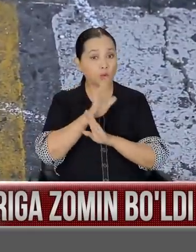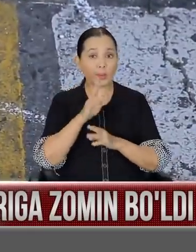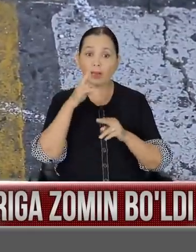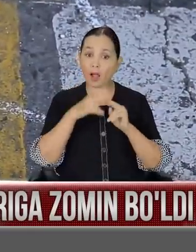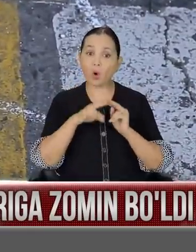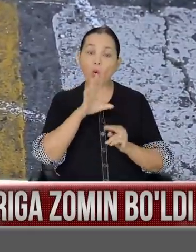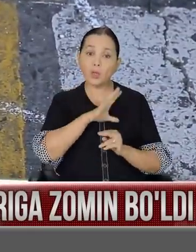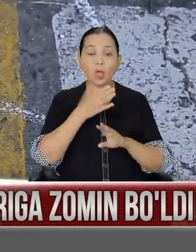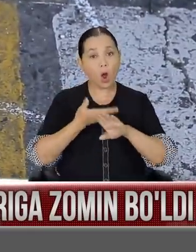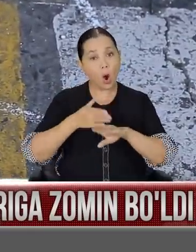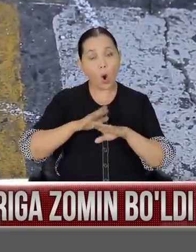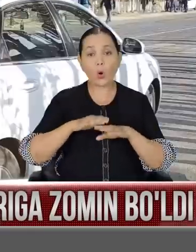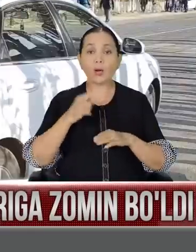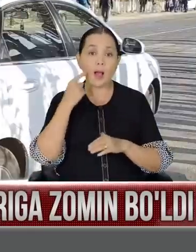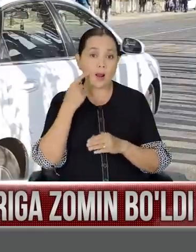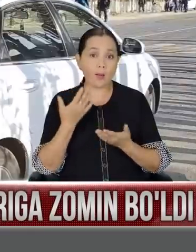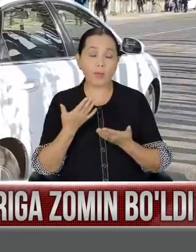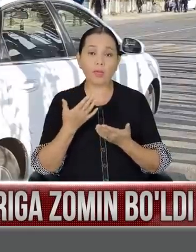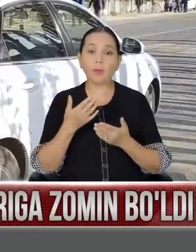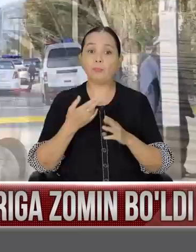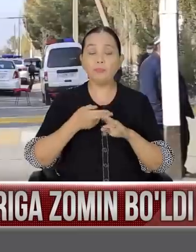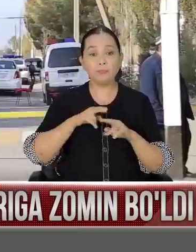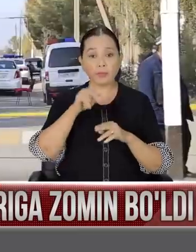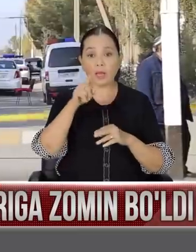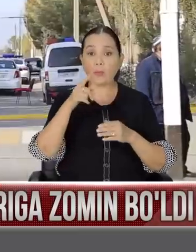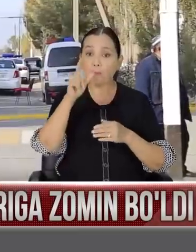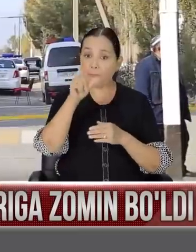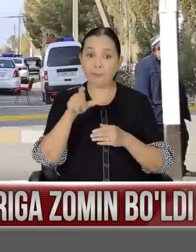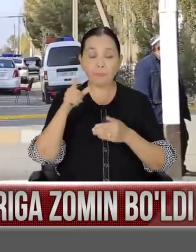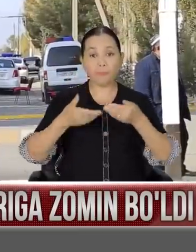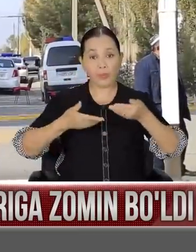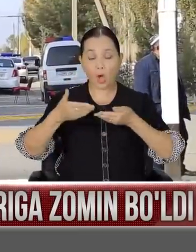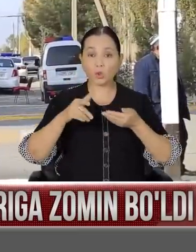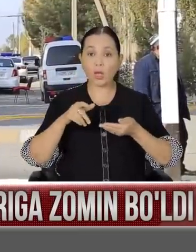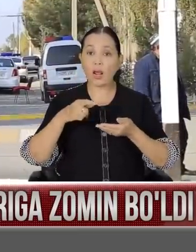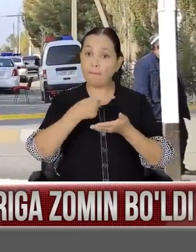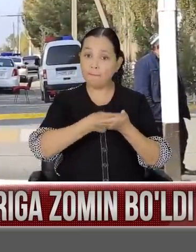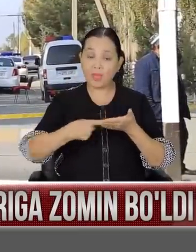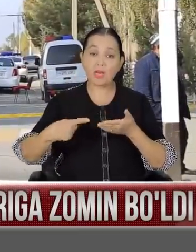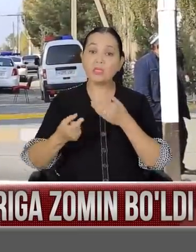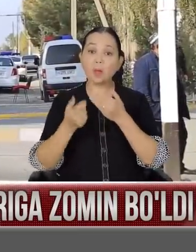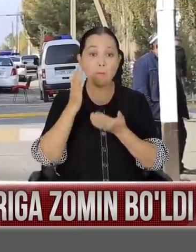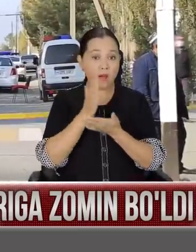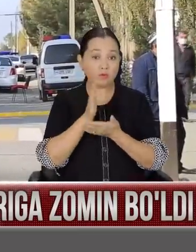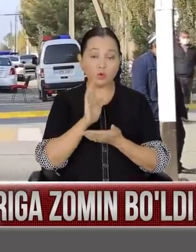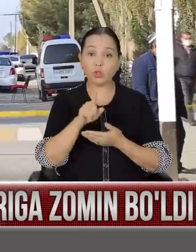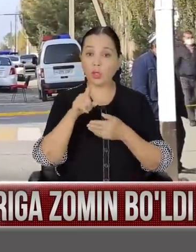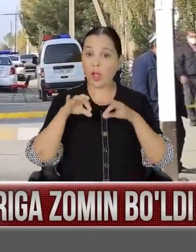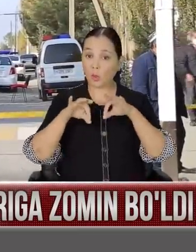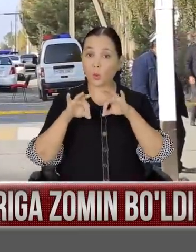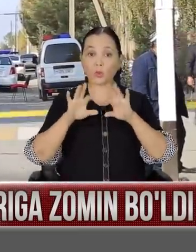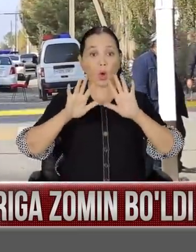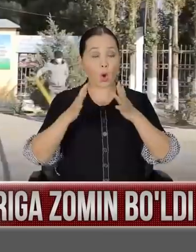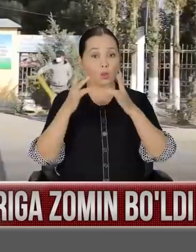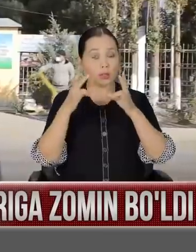bilan yakunlangani og'ir va alamlidir. Piyodalar o'tish joyi va piyodalar o'tish joyi belgisi mavjud bo'lib, mazkur yo'l transport